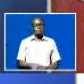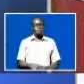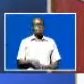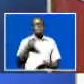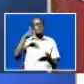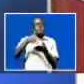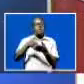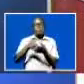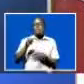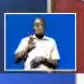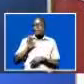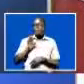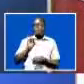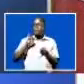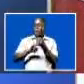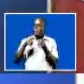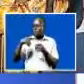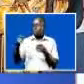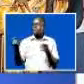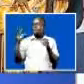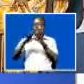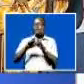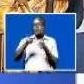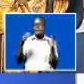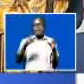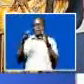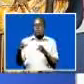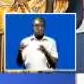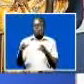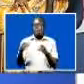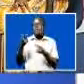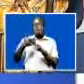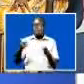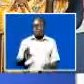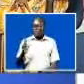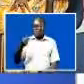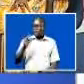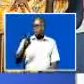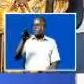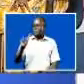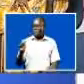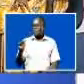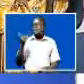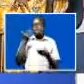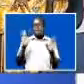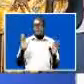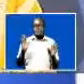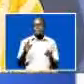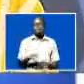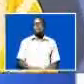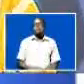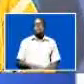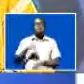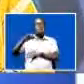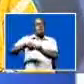wake kwenda chama, kazi uko kwenye chama. Hata saa hii natoka chama. Ehe. Na vyama